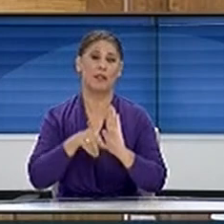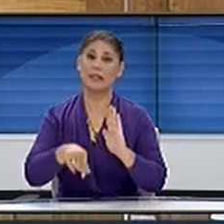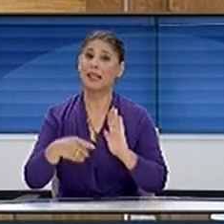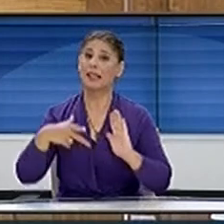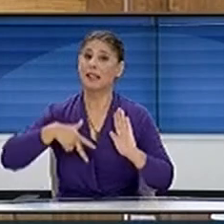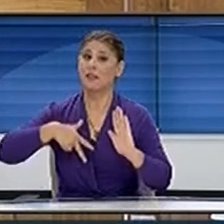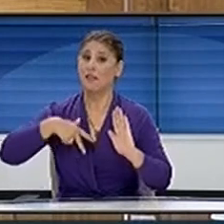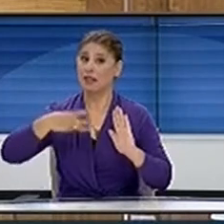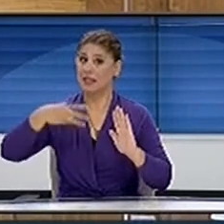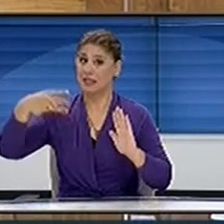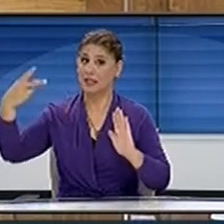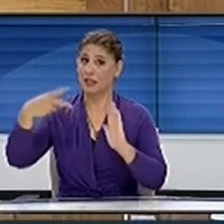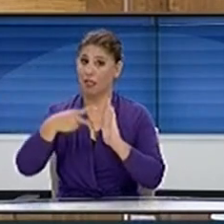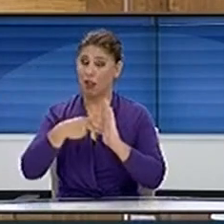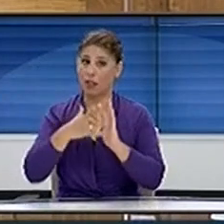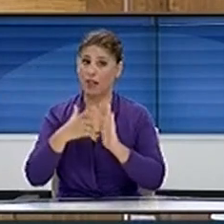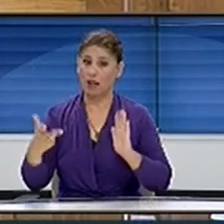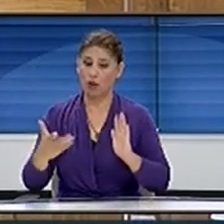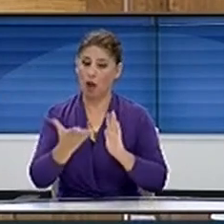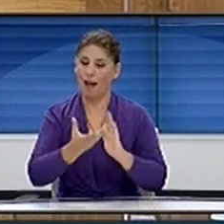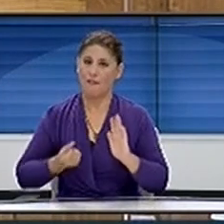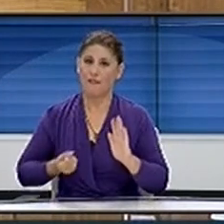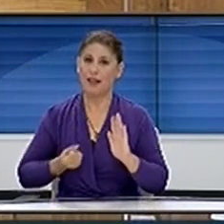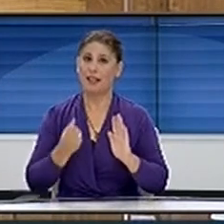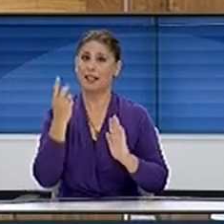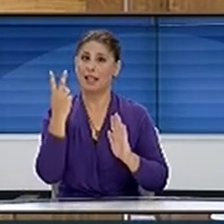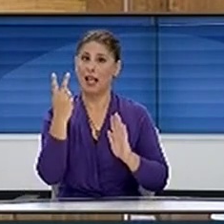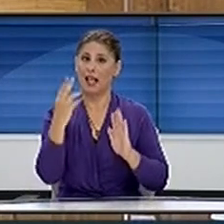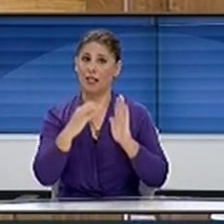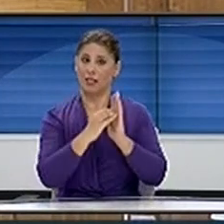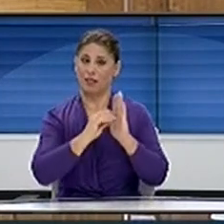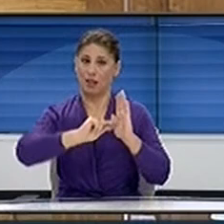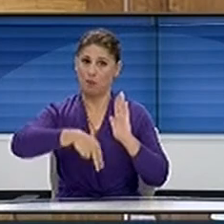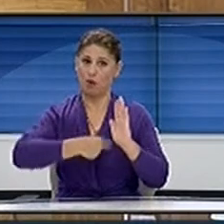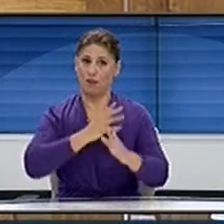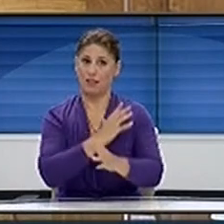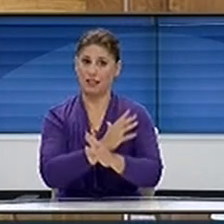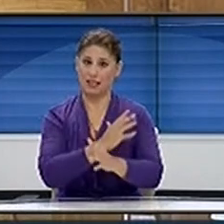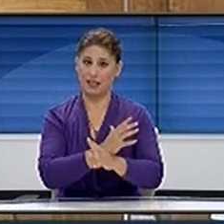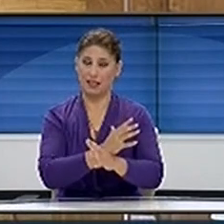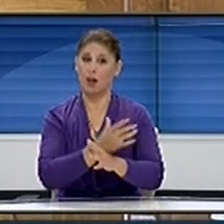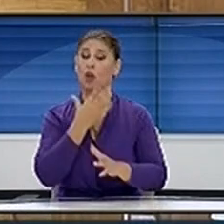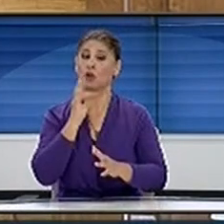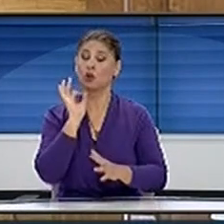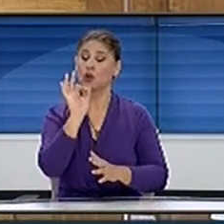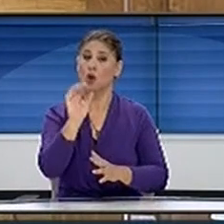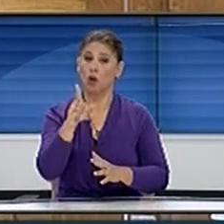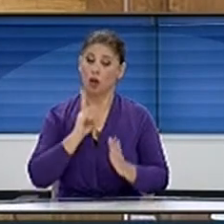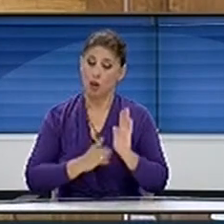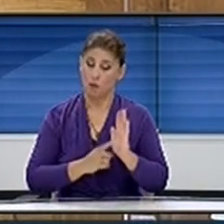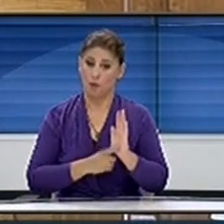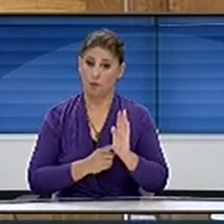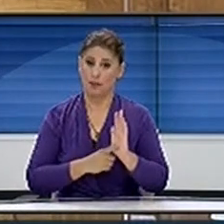του ΣΥΡΙΖΑ το 2018 που αφαίρεσε τη δεύτερη υπογραφή του εισαγγελέα προκειμένου να